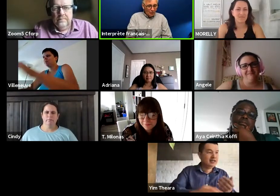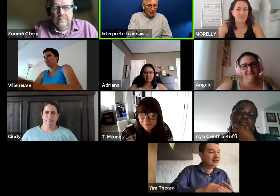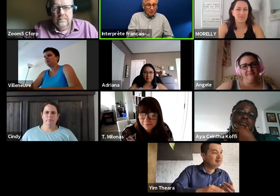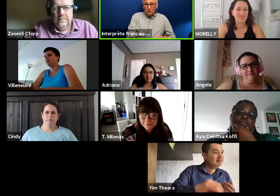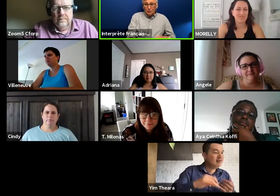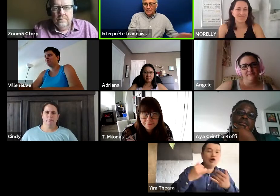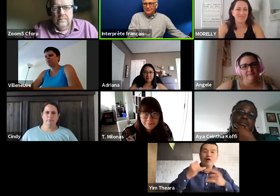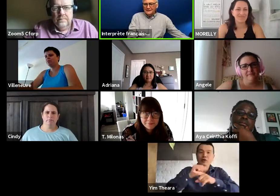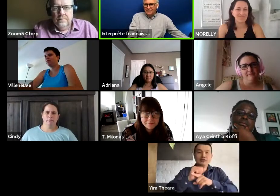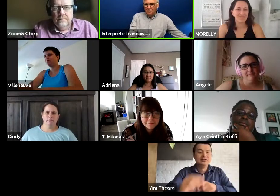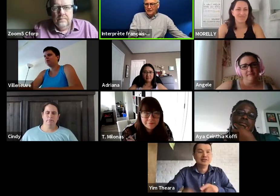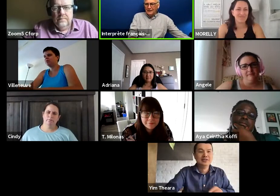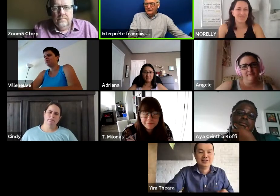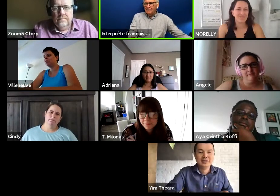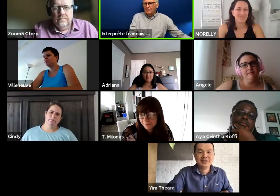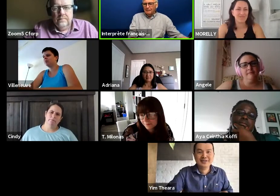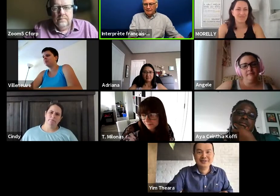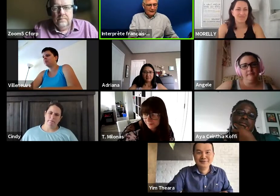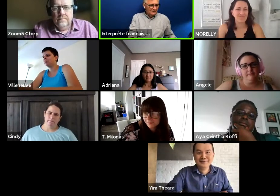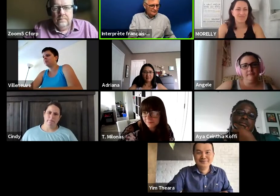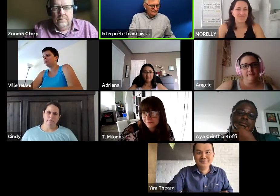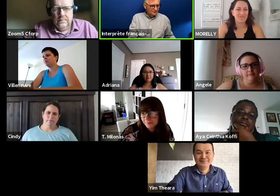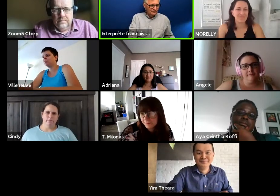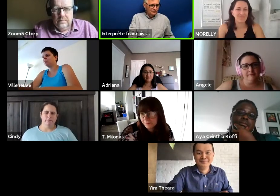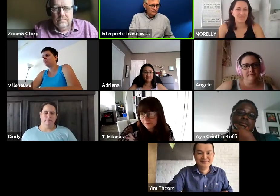Donc, on peut poursuivre, si vous voulez.